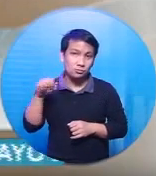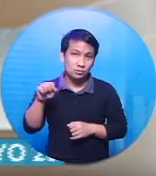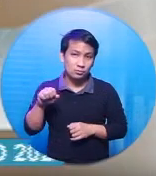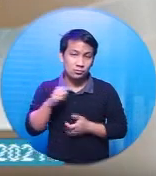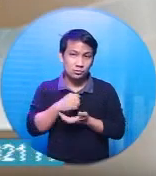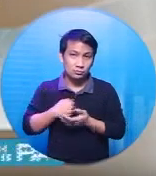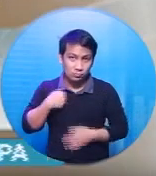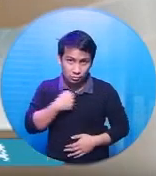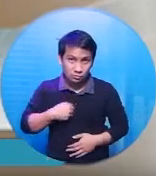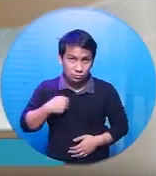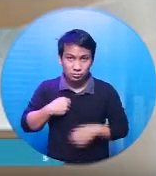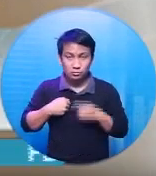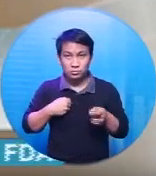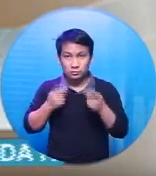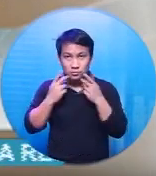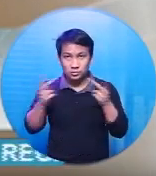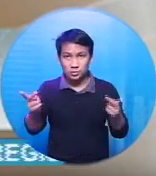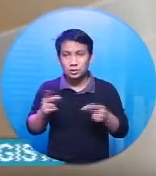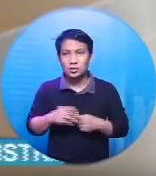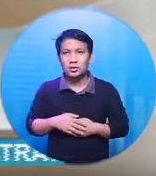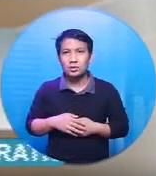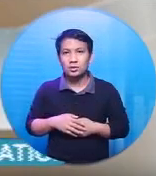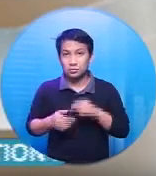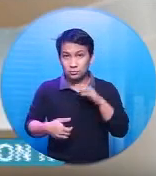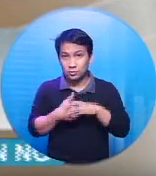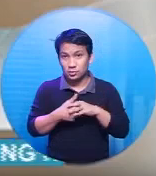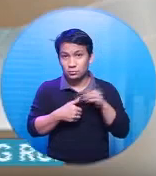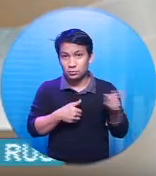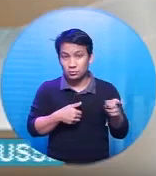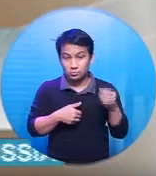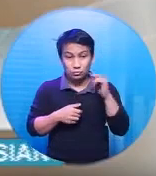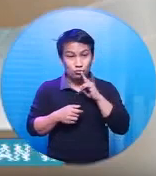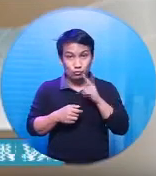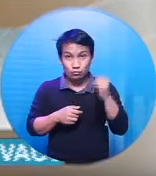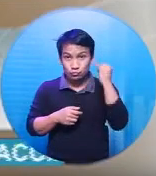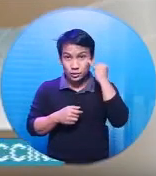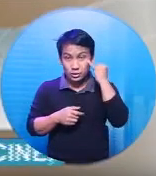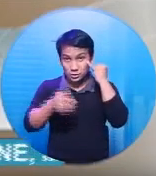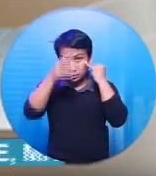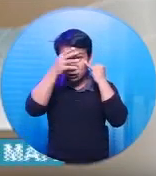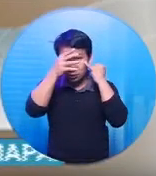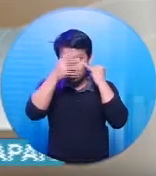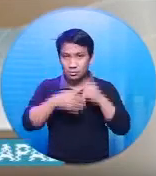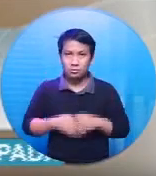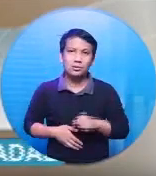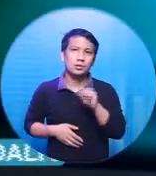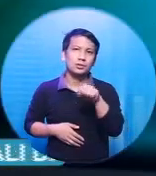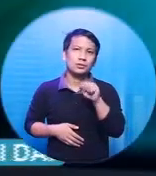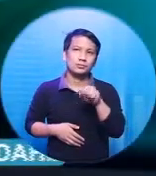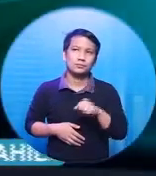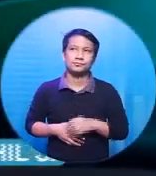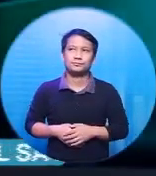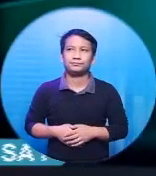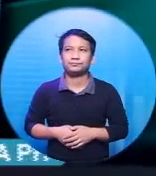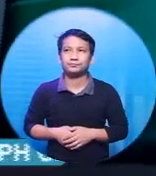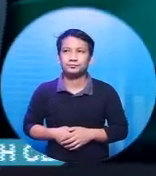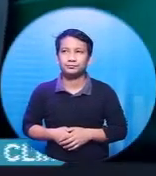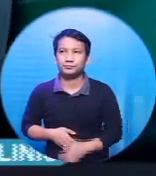kung sakali man lumitaw na si Jeric talaga ang tatay? Okay po.